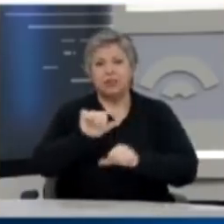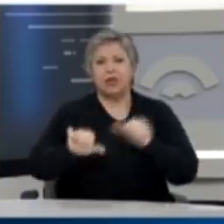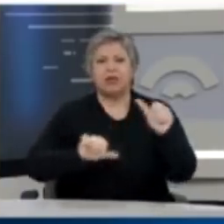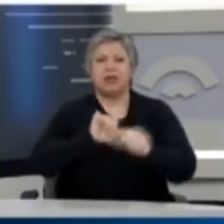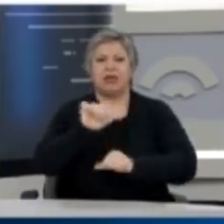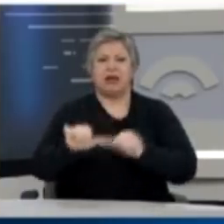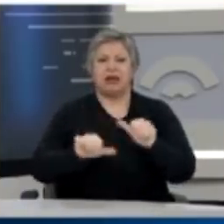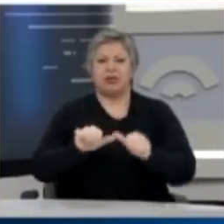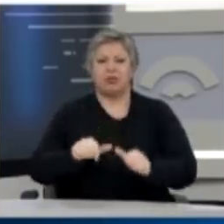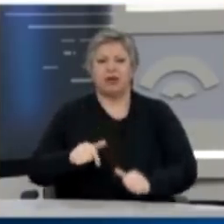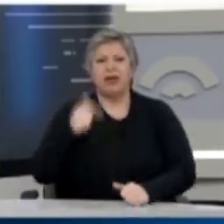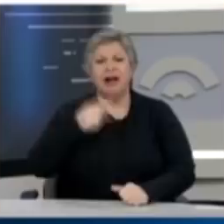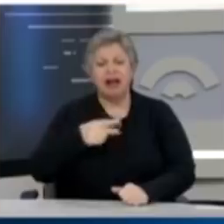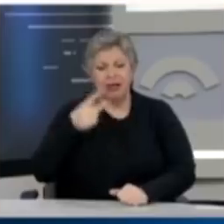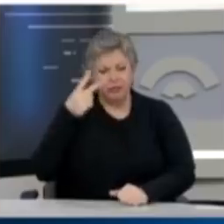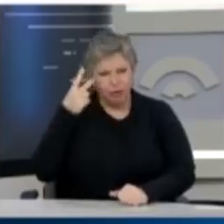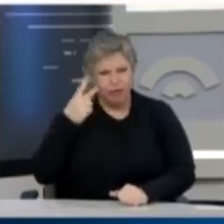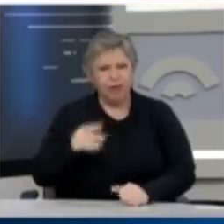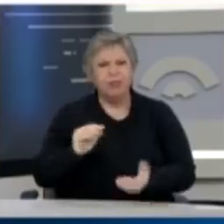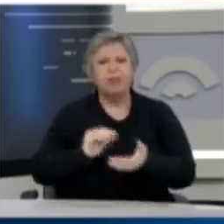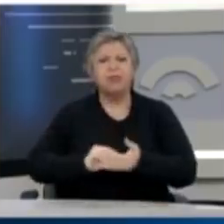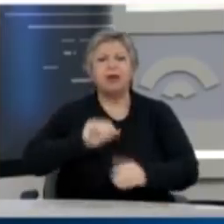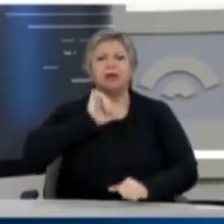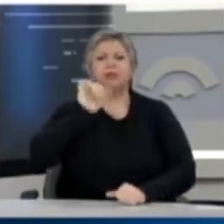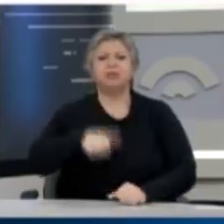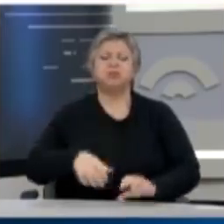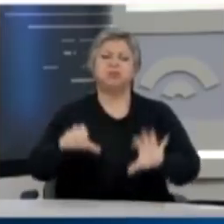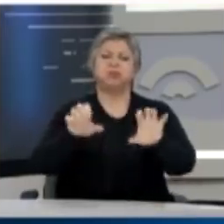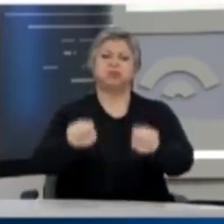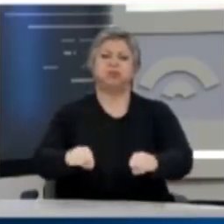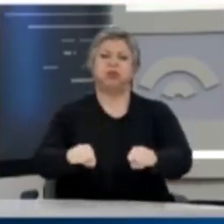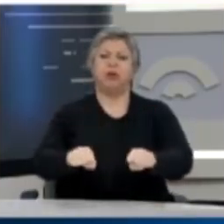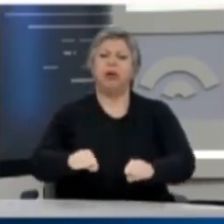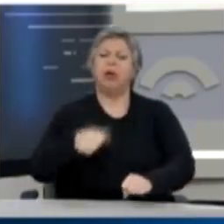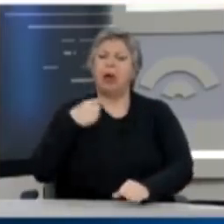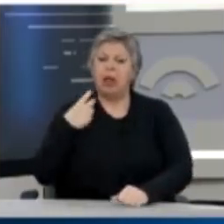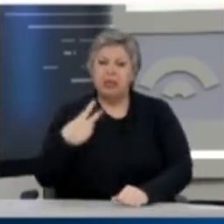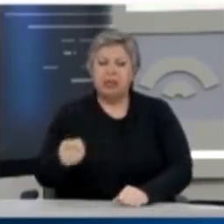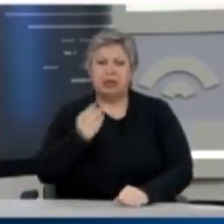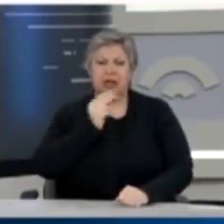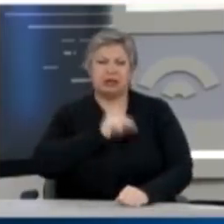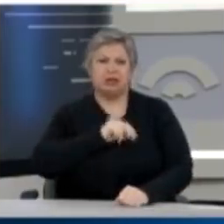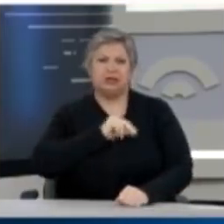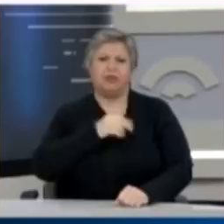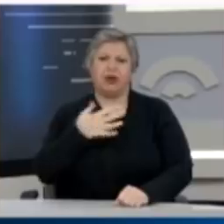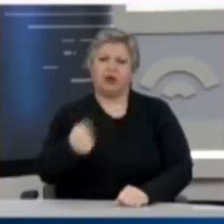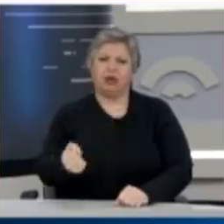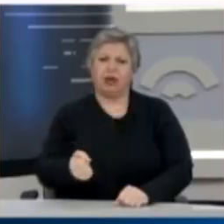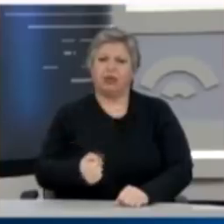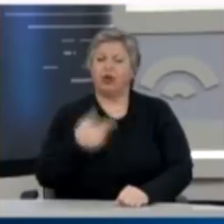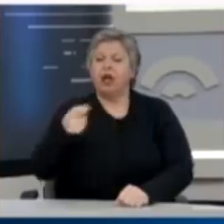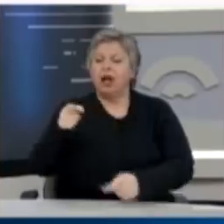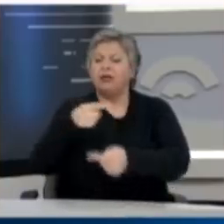κατοχυρώνει την εξουσία της κυρίαρχης τάξης, διασφαλίζει τα δικά της συμφέροντα, τις δικές της